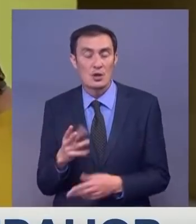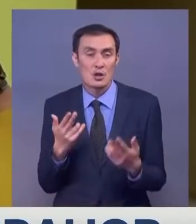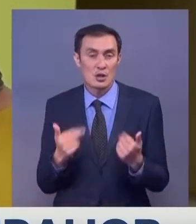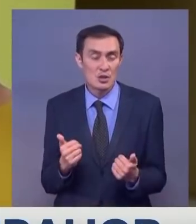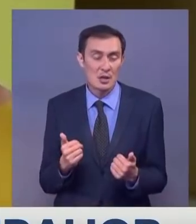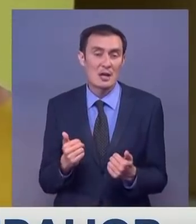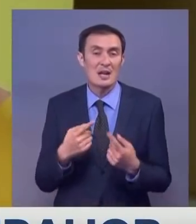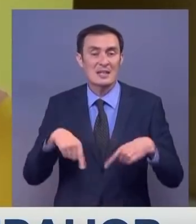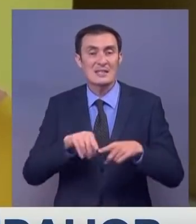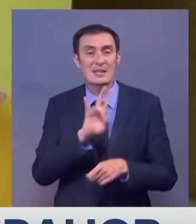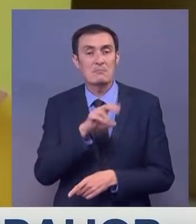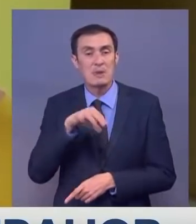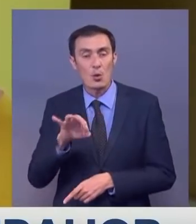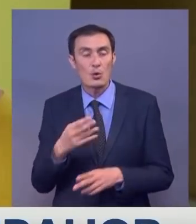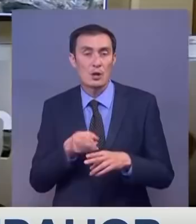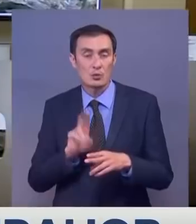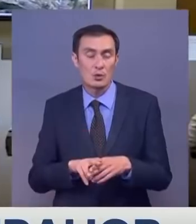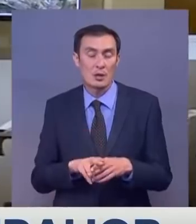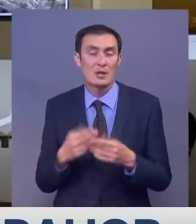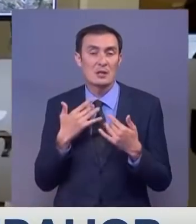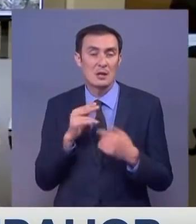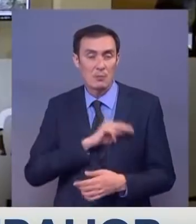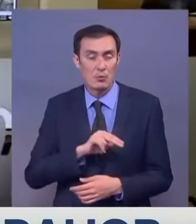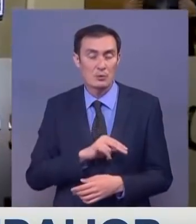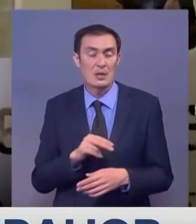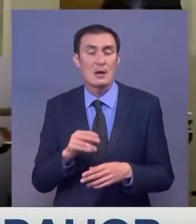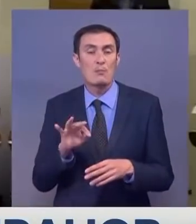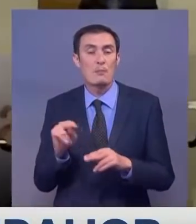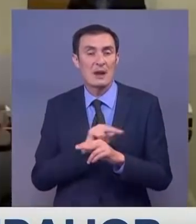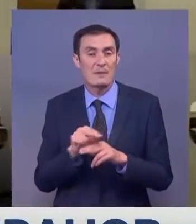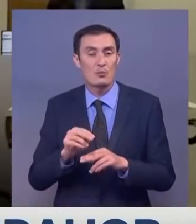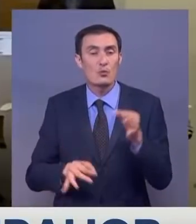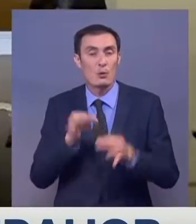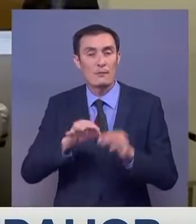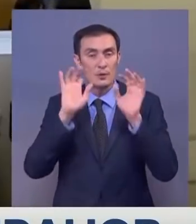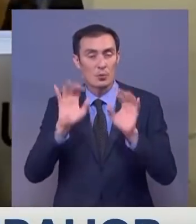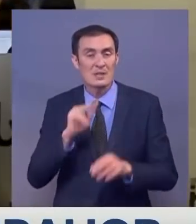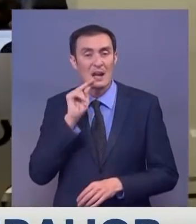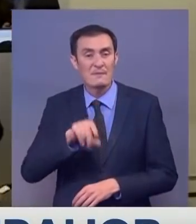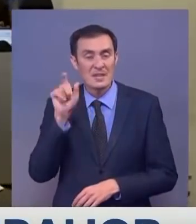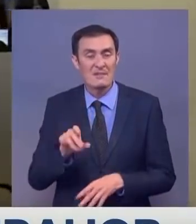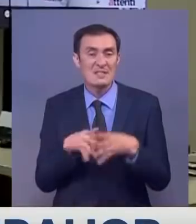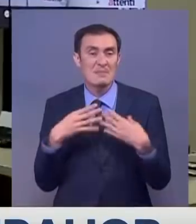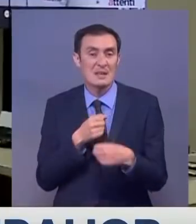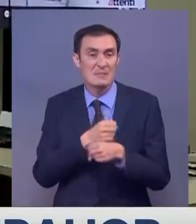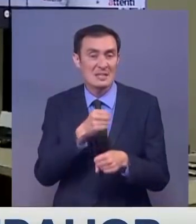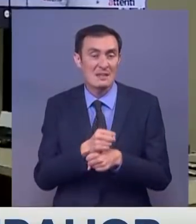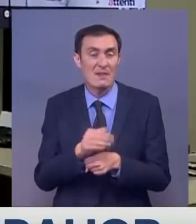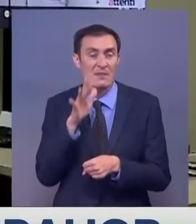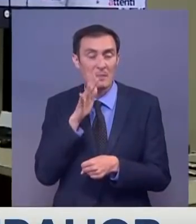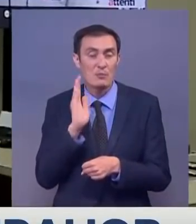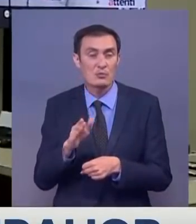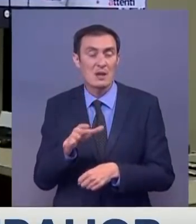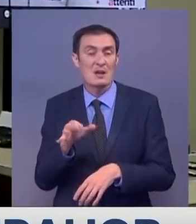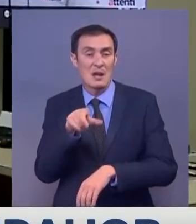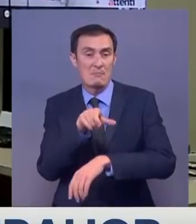тех неправительственных организаций, которые в этой сфере работают. Согласно поправкам в Уголовный кодекс, теперь обвиняемым в семейном насилии при выдаче ордера